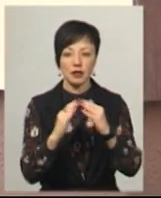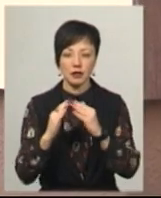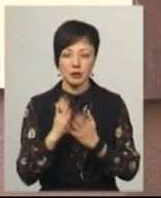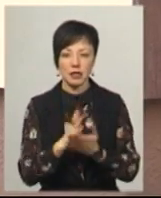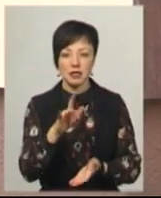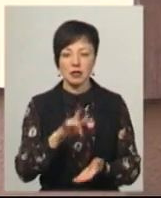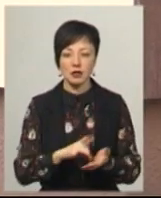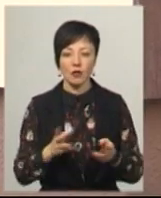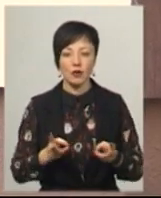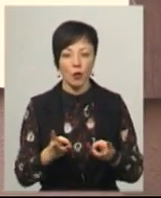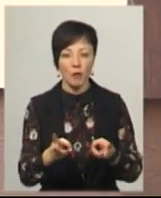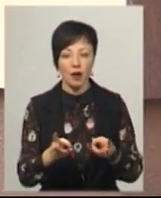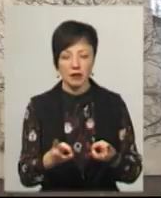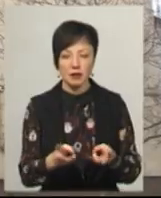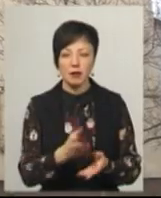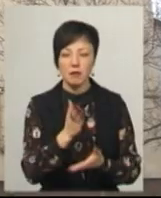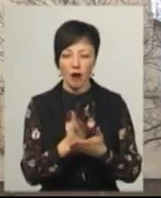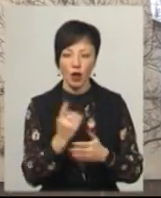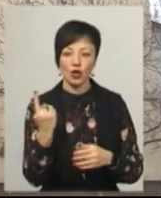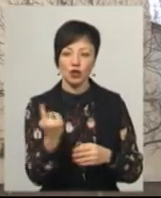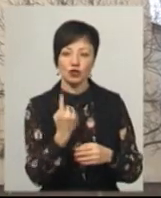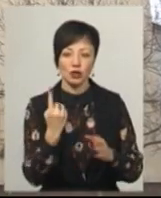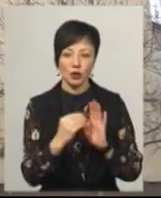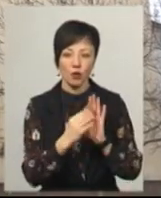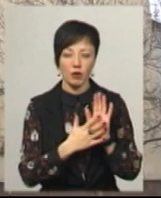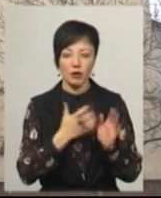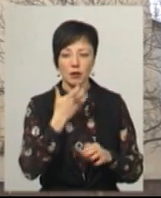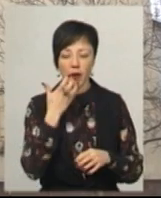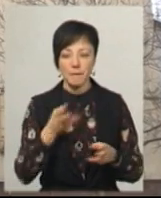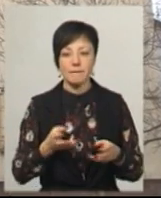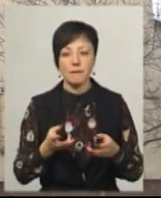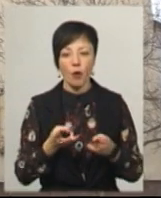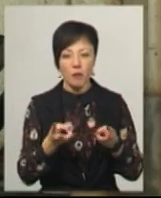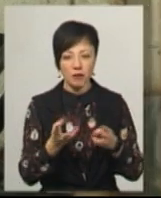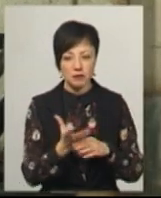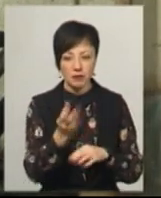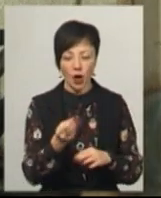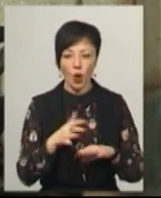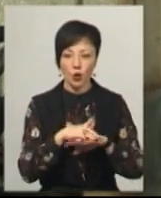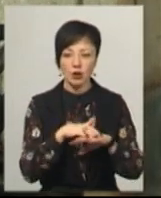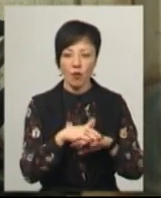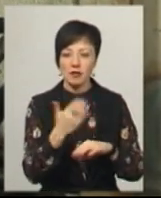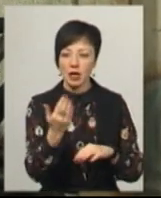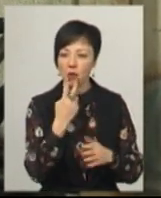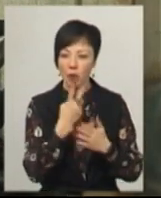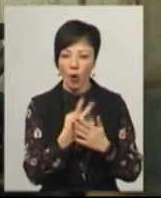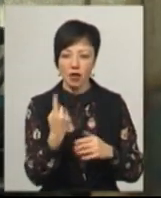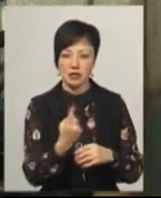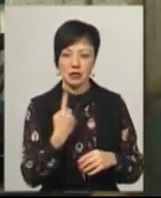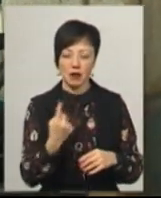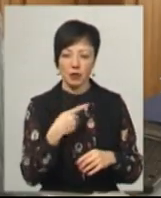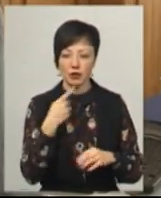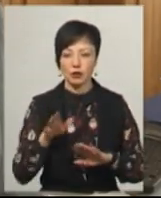є централізоване опалення, мають лічильники обліку тепла. Тому плата за опалення розраховується лише за їх показниками, каже